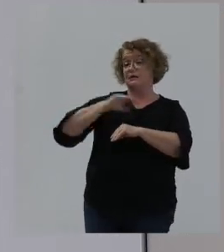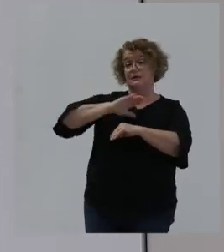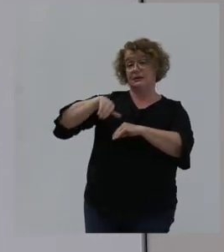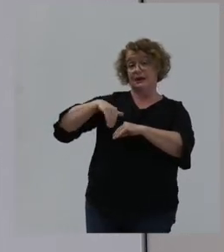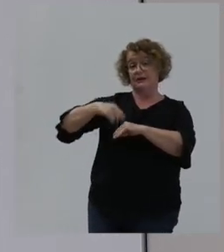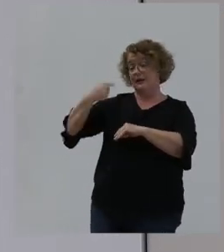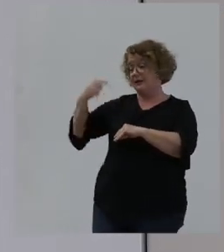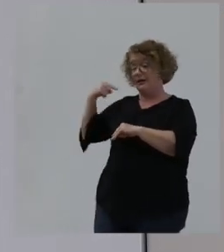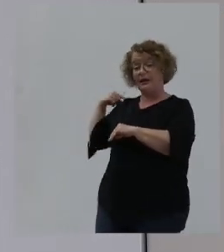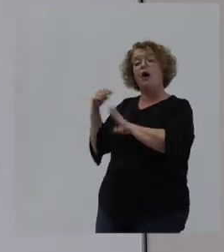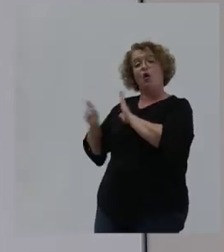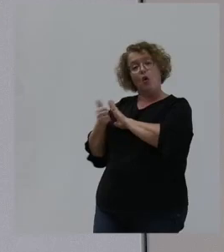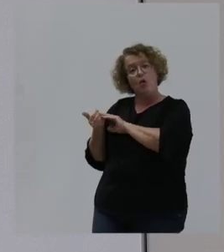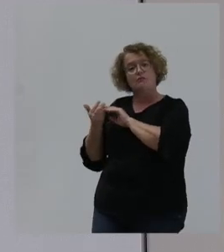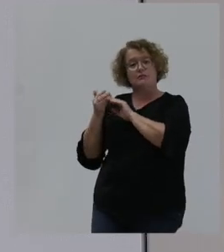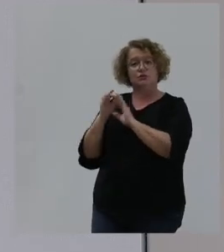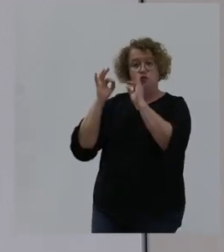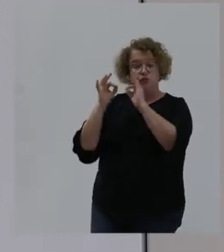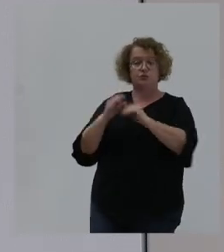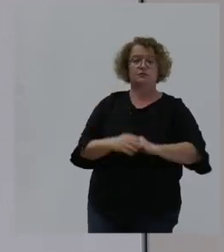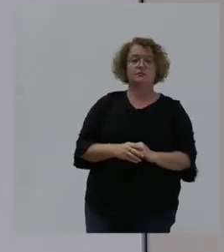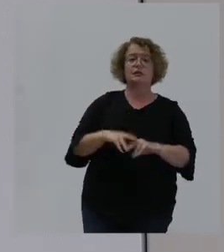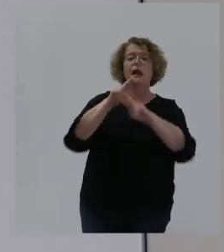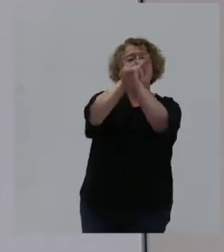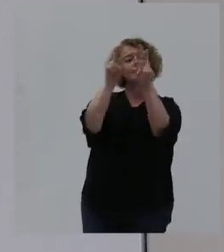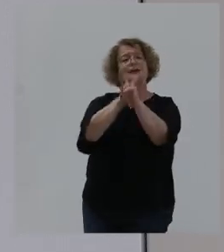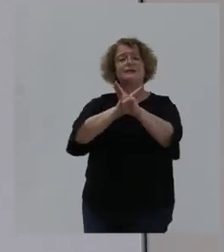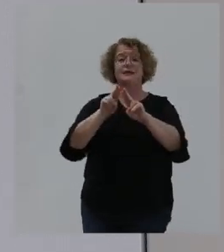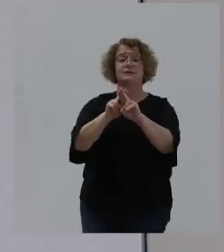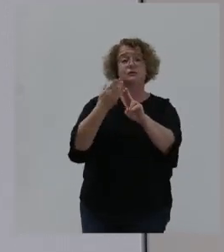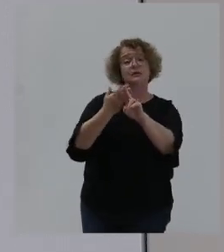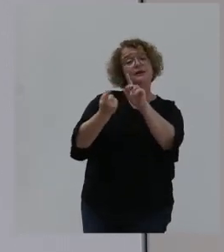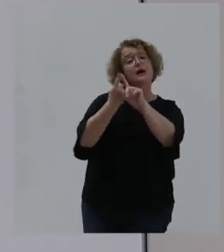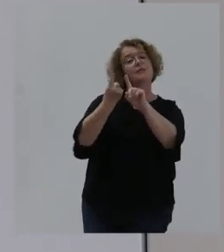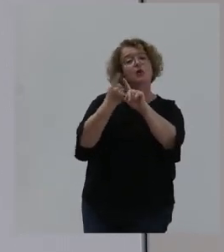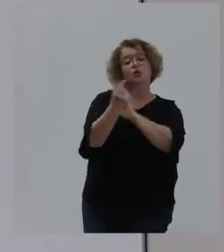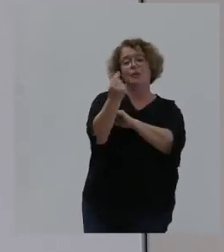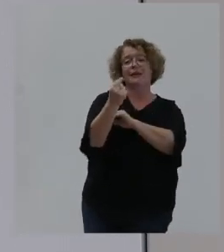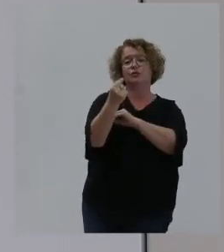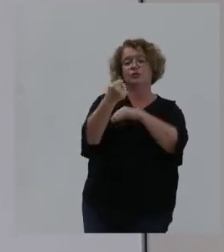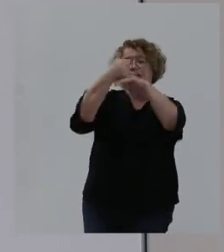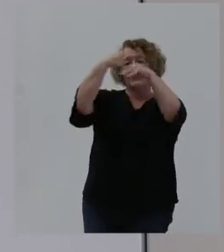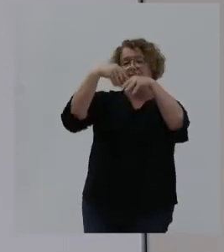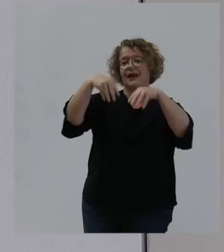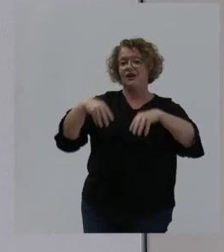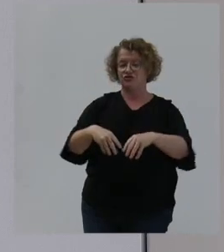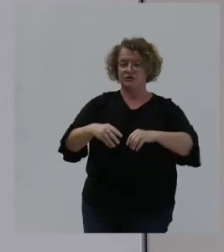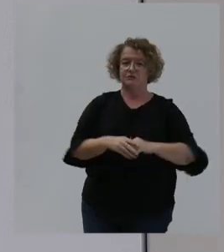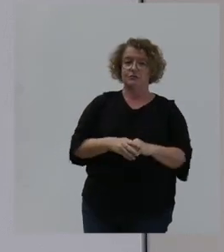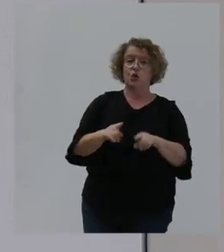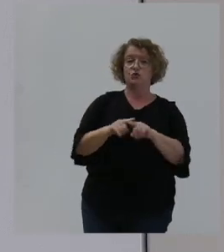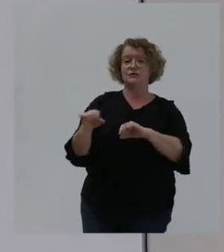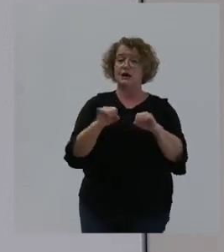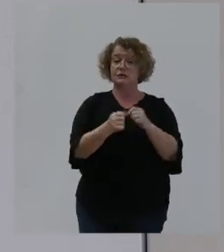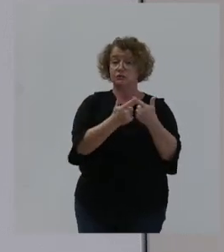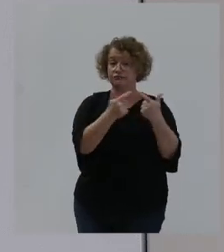redonné tout son rôle. À l'international, il est essentiel de hiérarchiser nos partenariats, diversifier les modes d'action